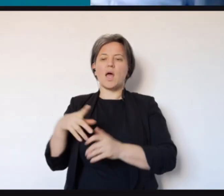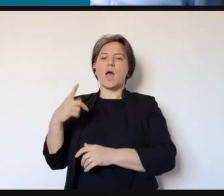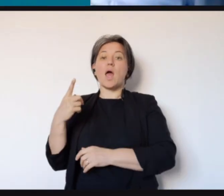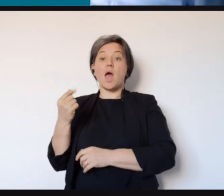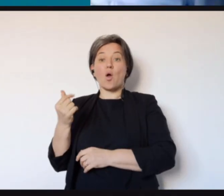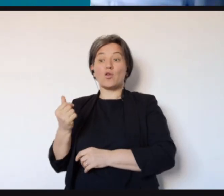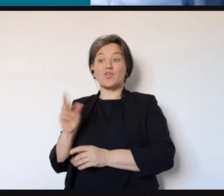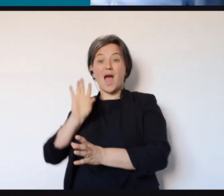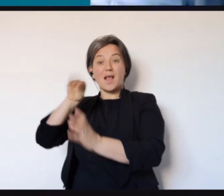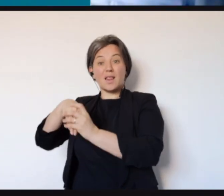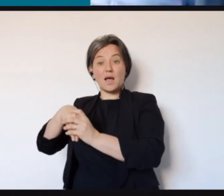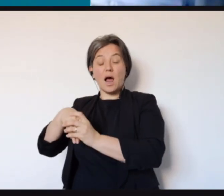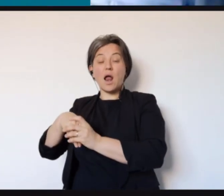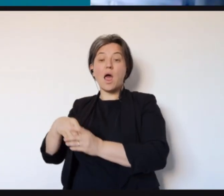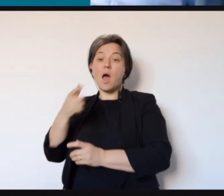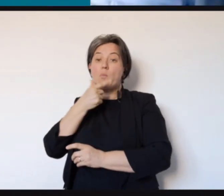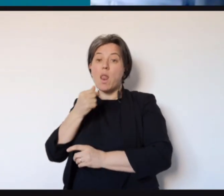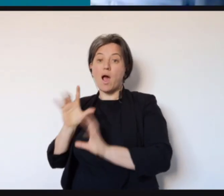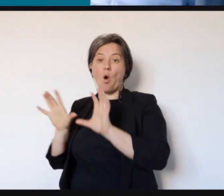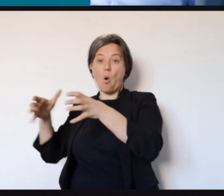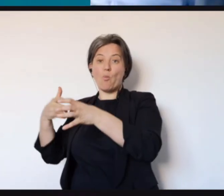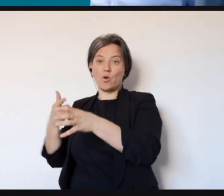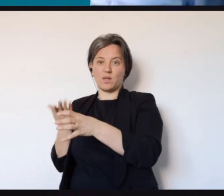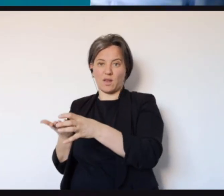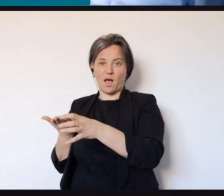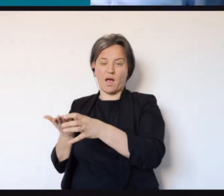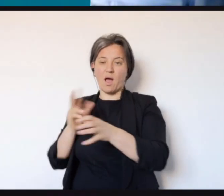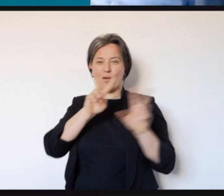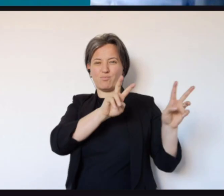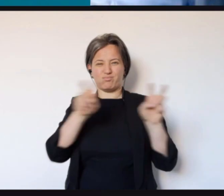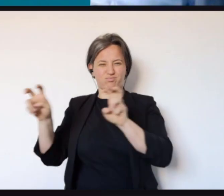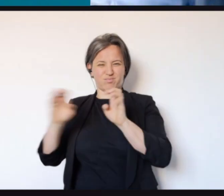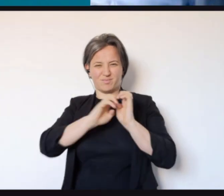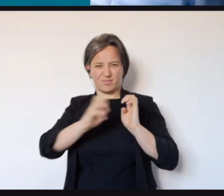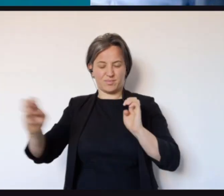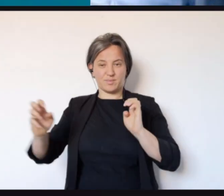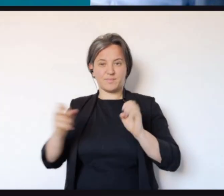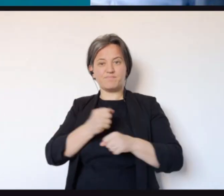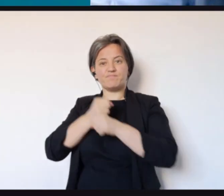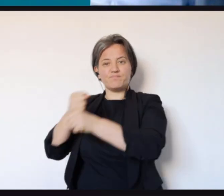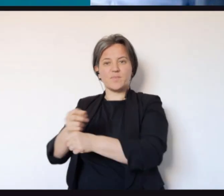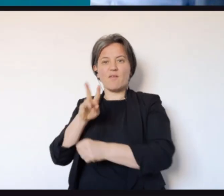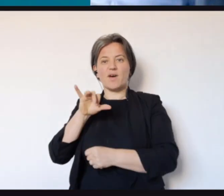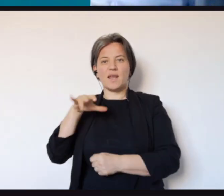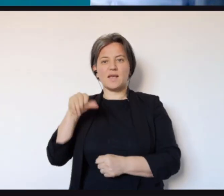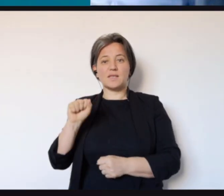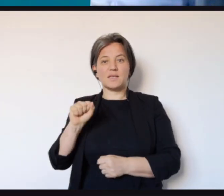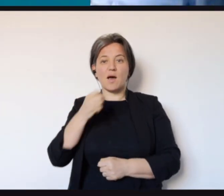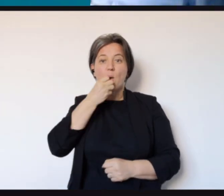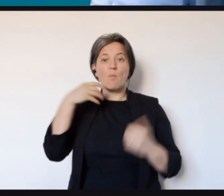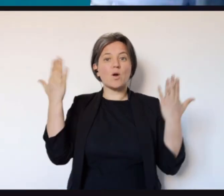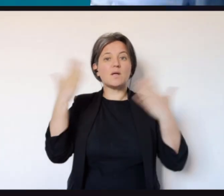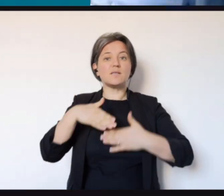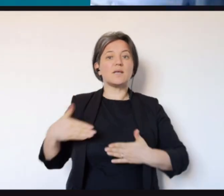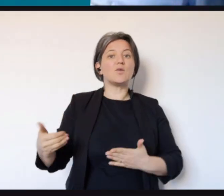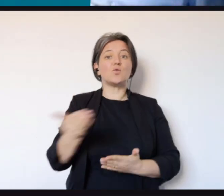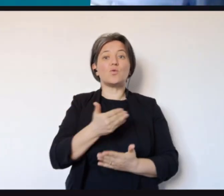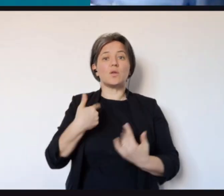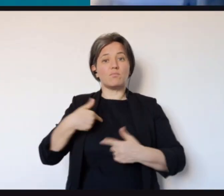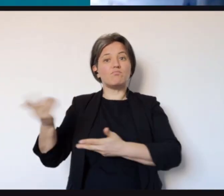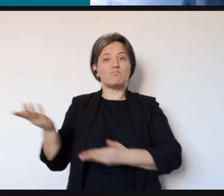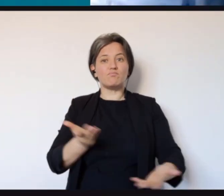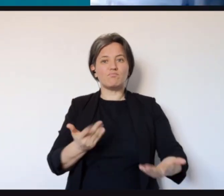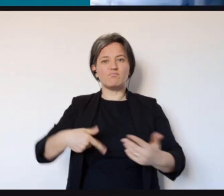sostenibilità, il valore dell'ecologia integrale e la bellezza di essere comunità. Lascio la parola a Vanessa. Buonasera a